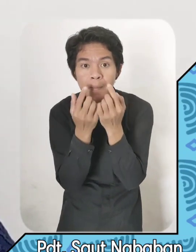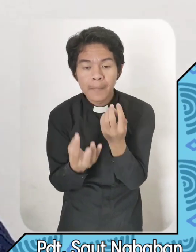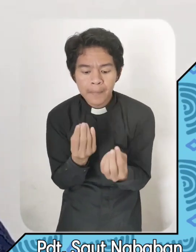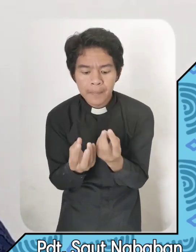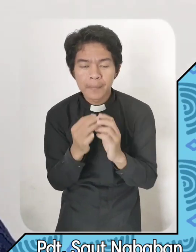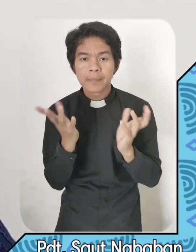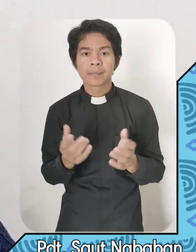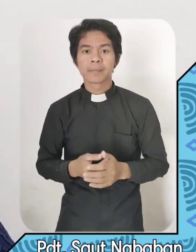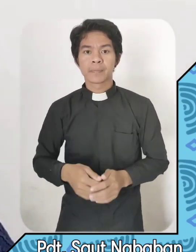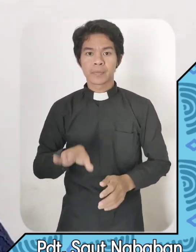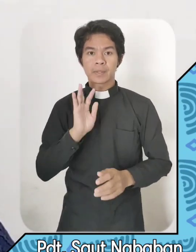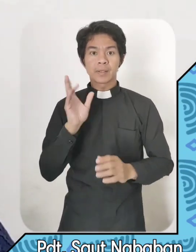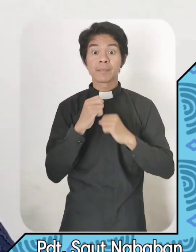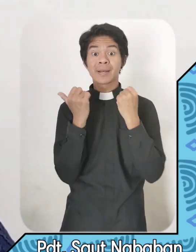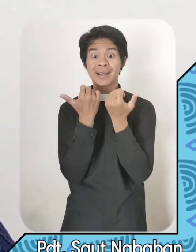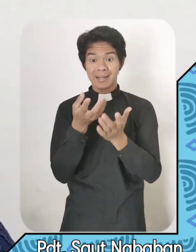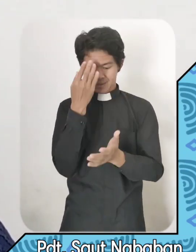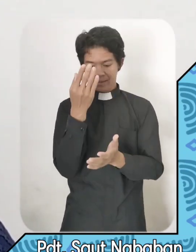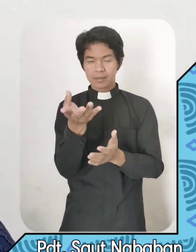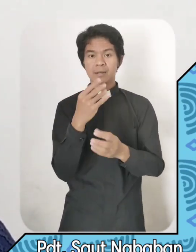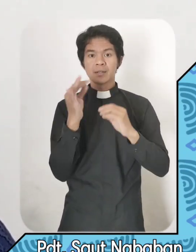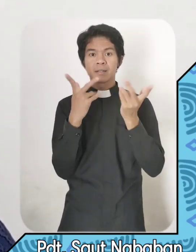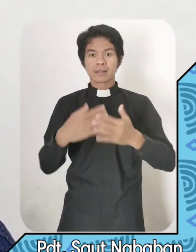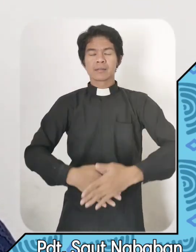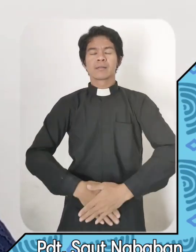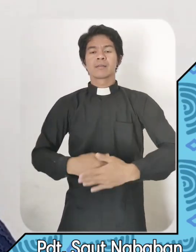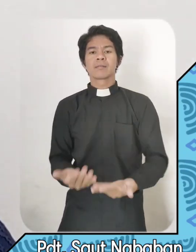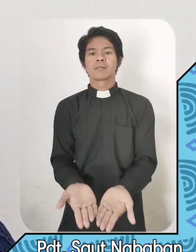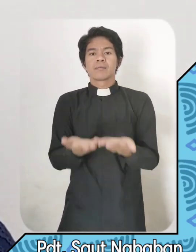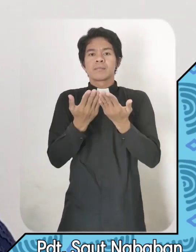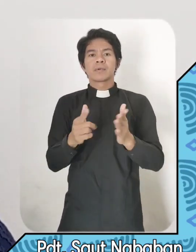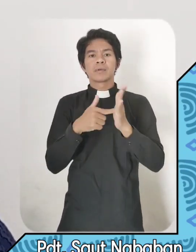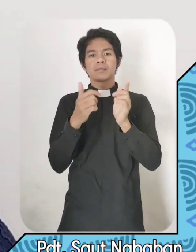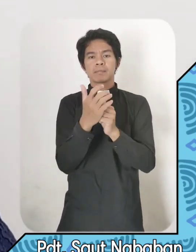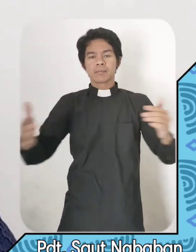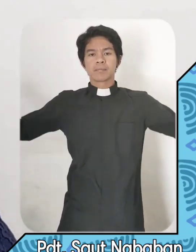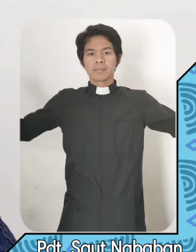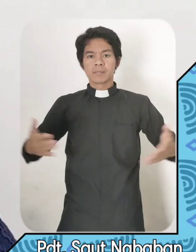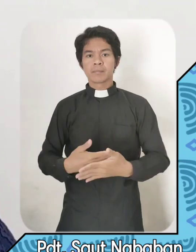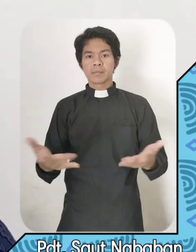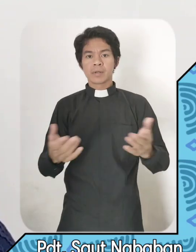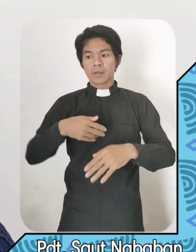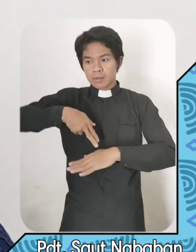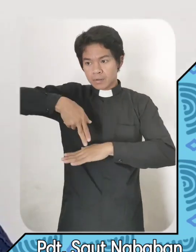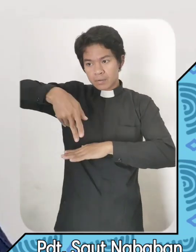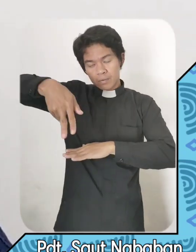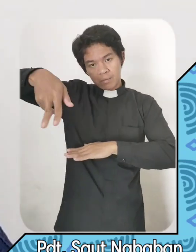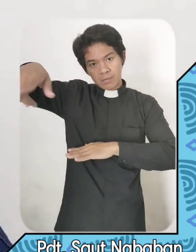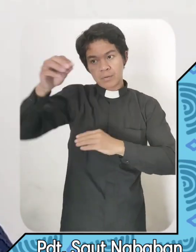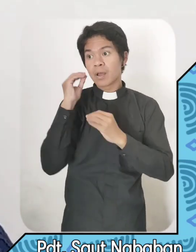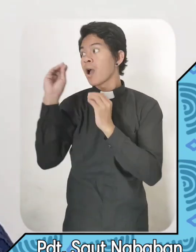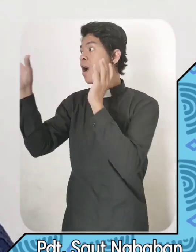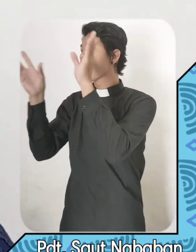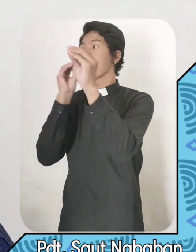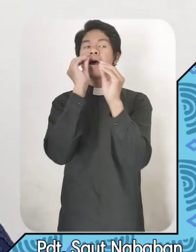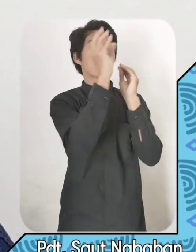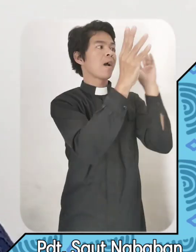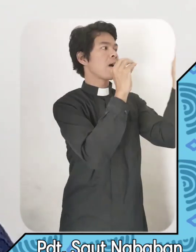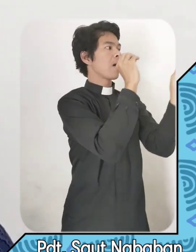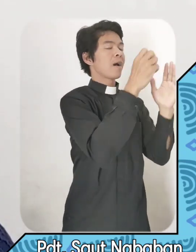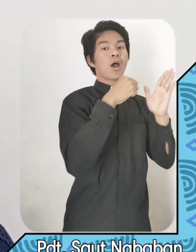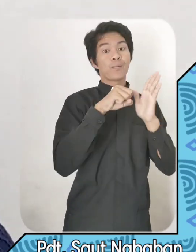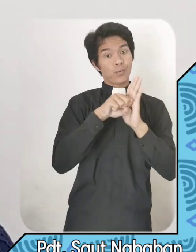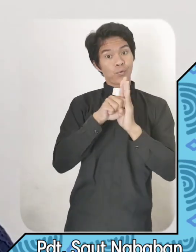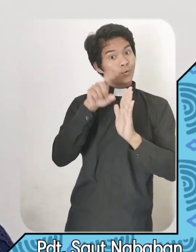rempah-rempah. Setelah mereka diberitahukan mengenai kebangkitan Yesus, mereka pun pulang dan membagikan berita